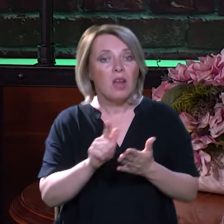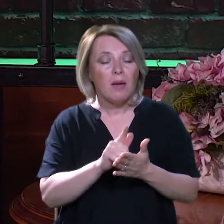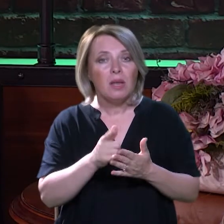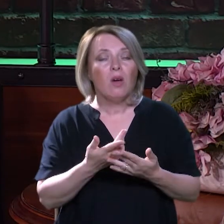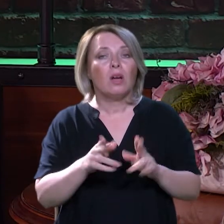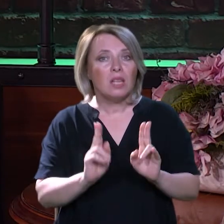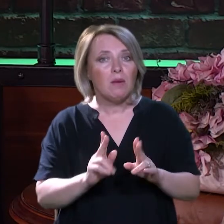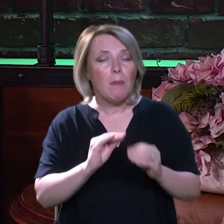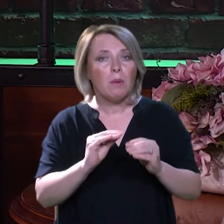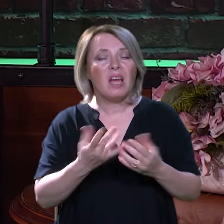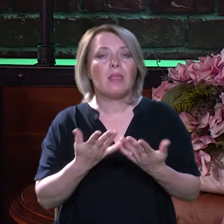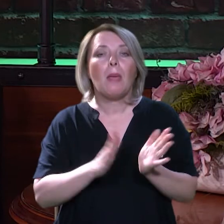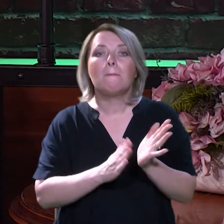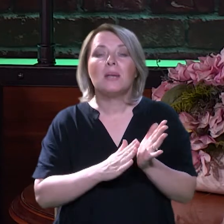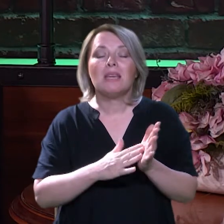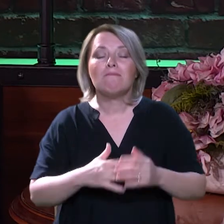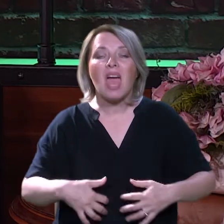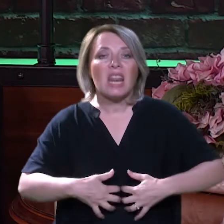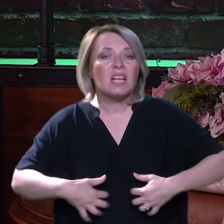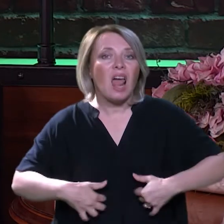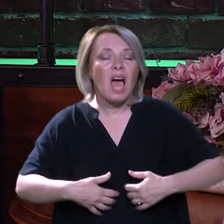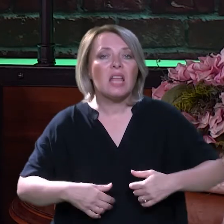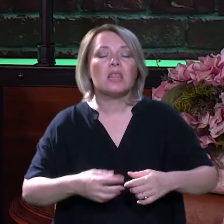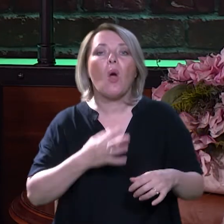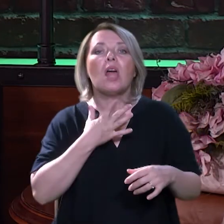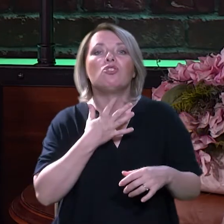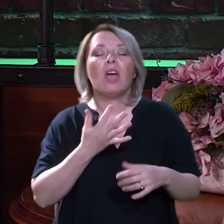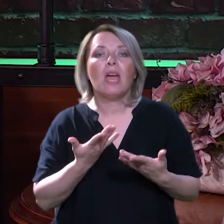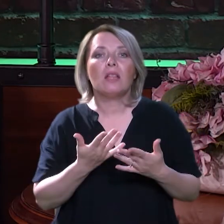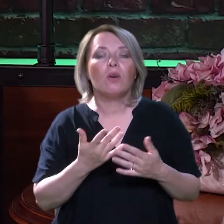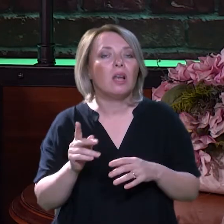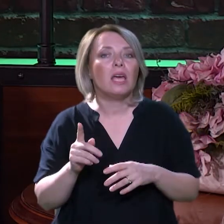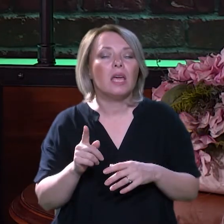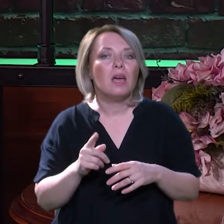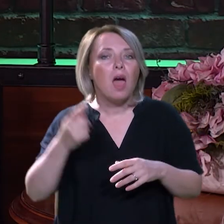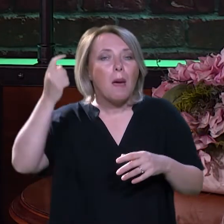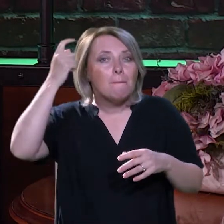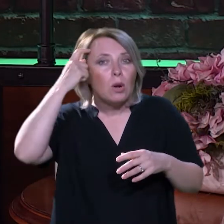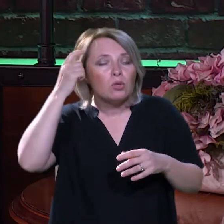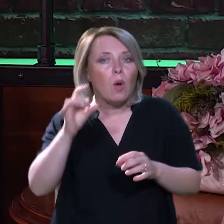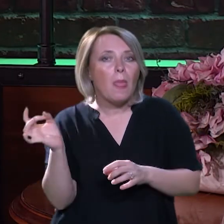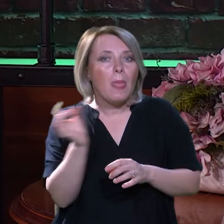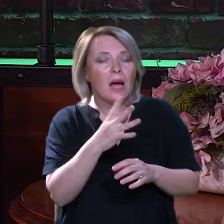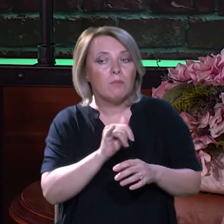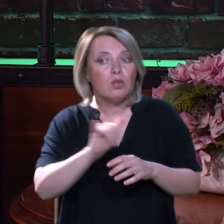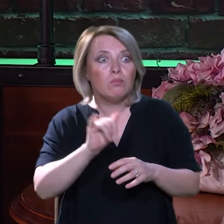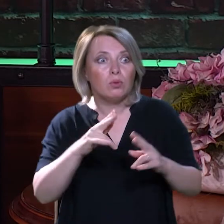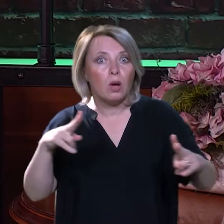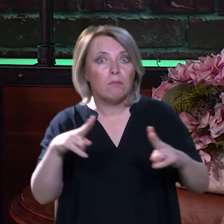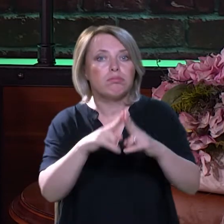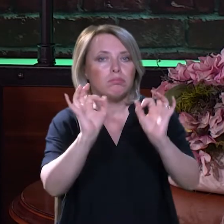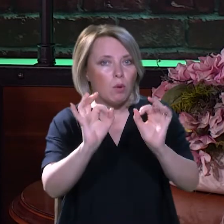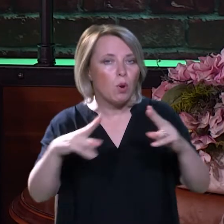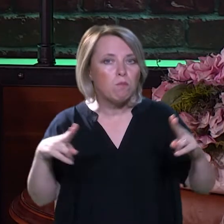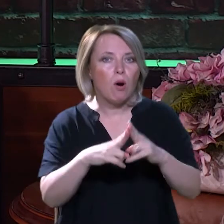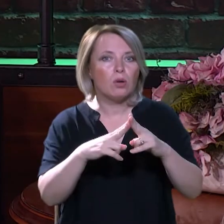kad je frustrirano, kad je gladno, žedno, nervozno ili kad nešto nije po njegovoj volji, će u mozgu biti najbrži taj put koji je dobro